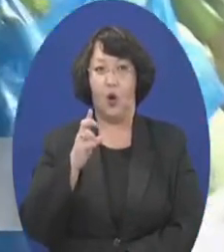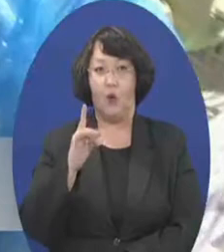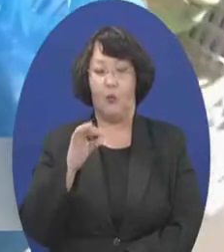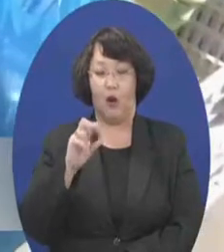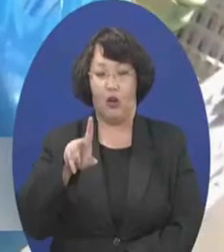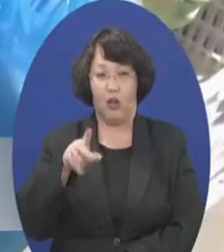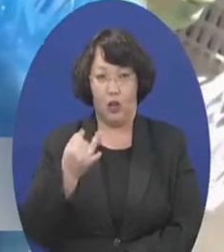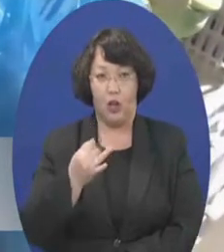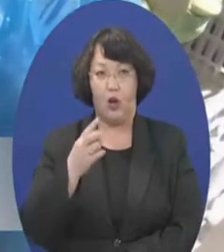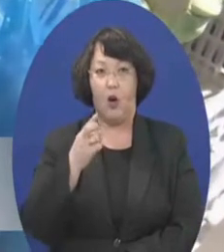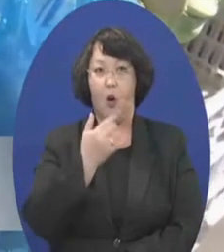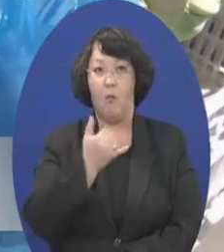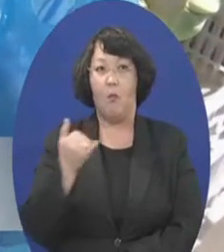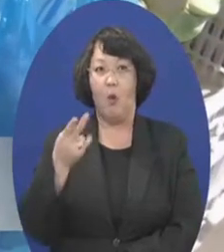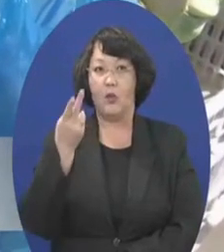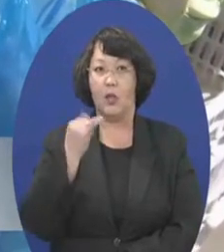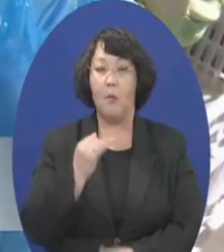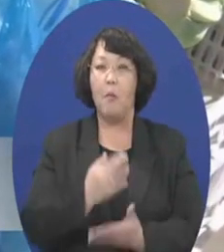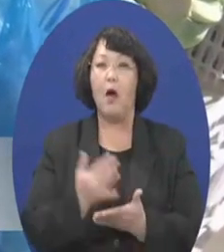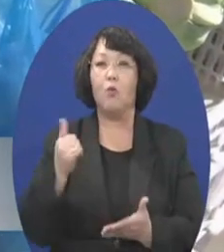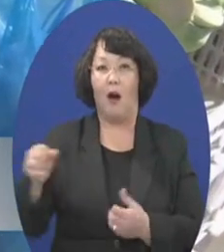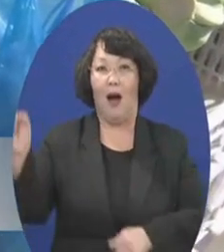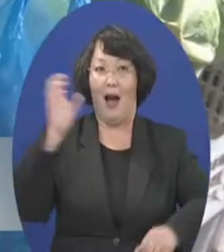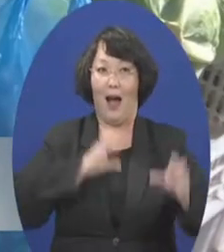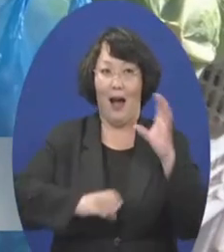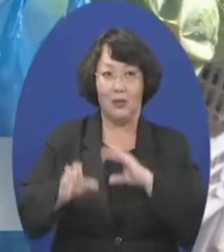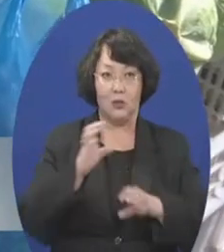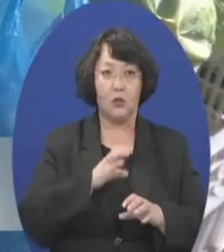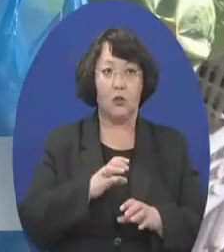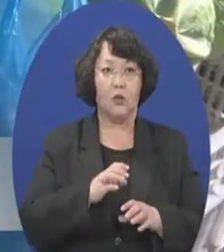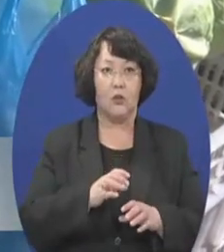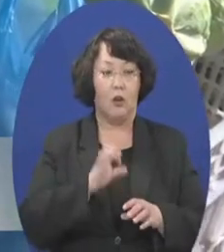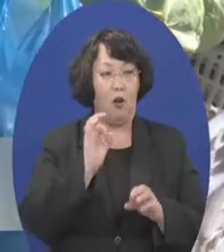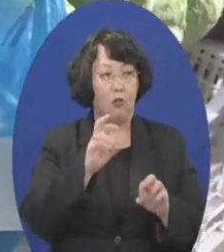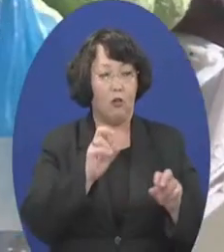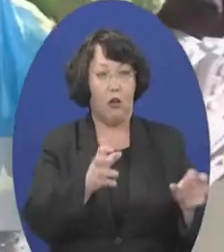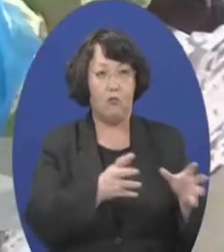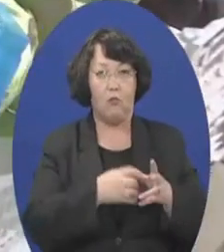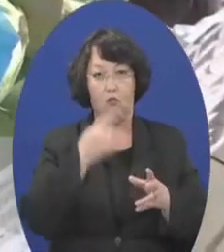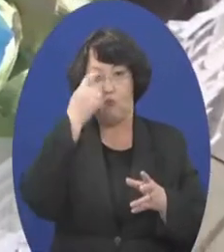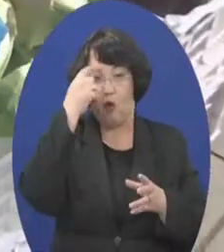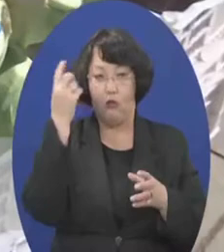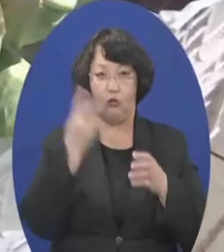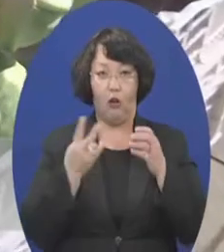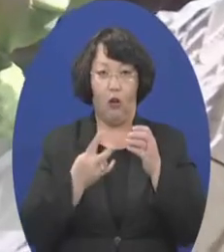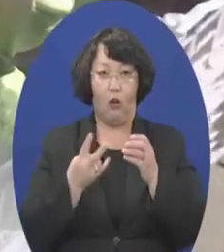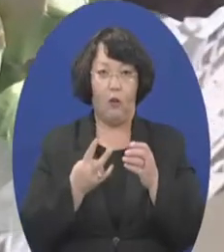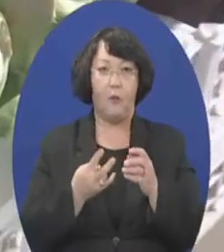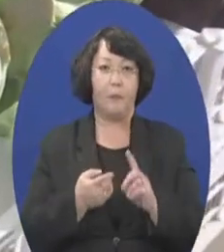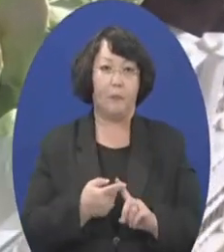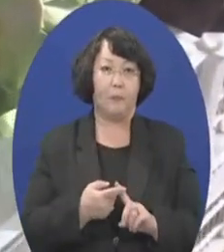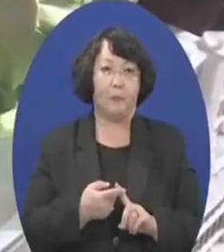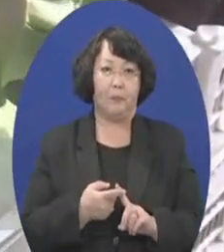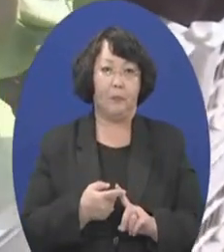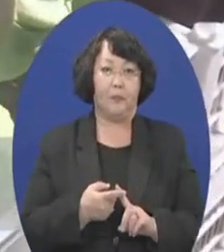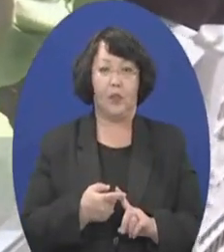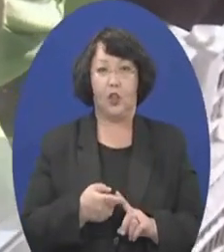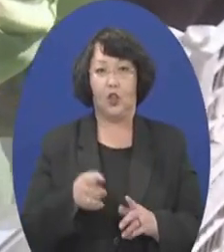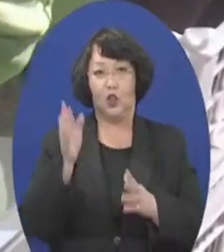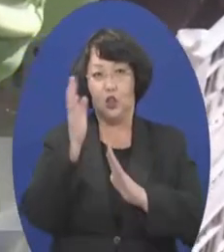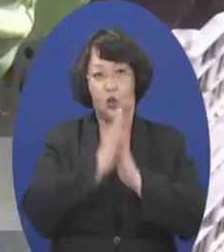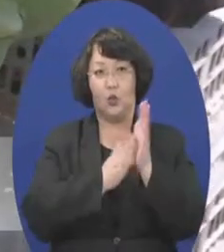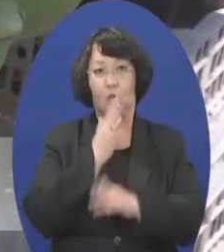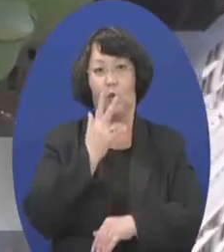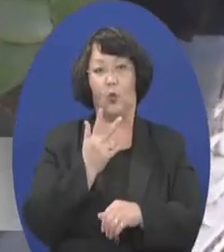гэж сурна. Энэ уусуудын хэрэгцээг анхаарах бид нар авах тавих. Алтай өнтерс Монгол ногоо шүү дээ. 1000 шинийн зогсоол. Тэнд ч л одоо яг энэ